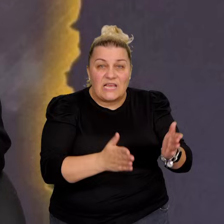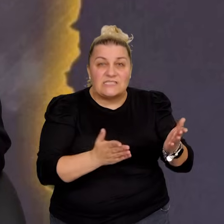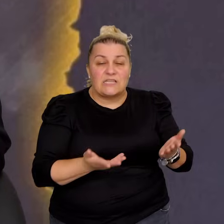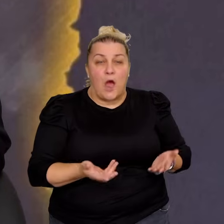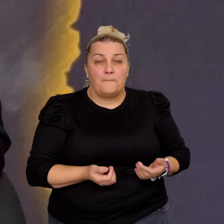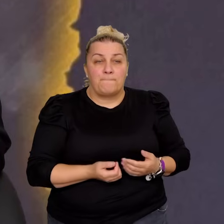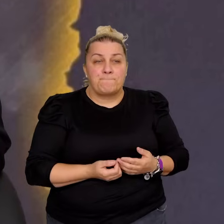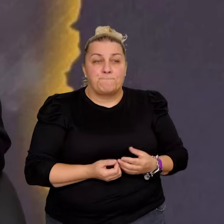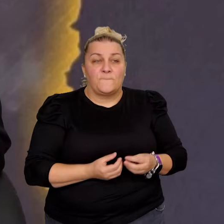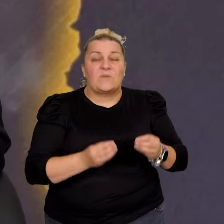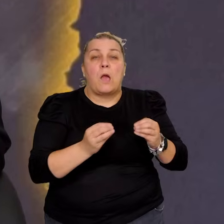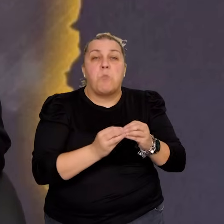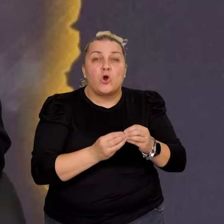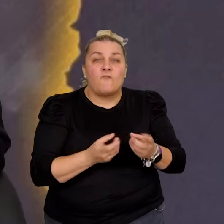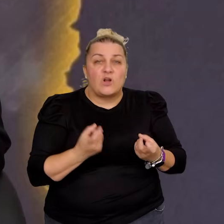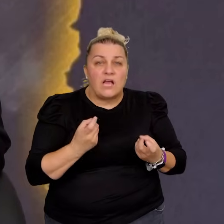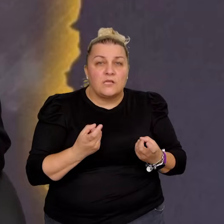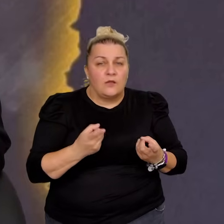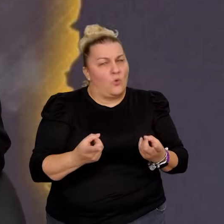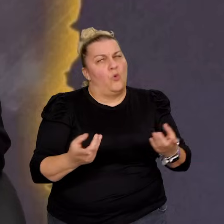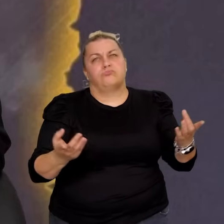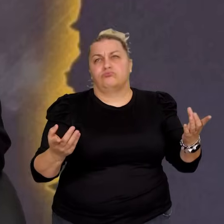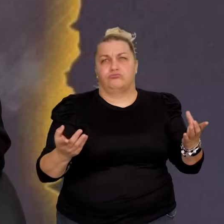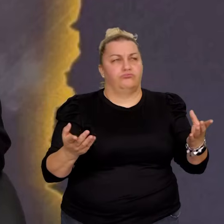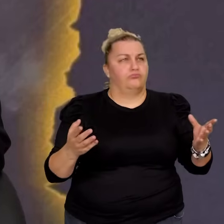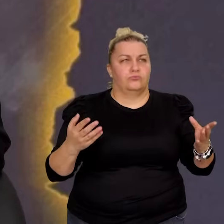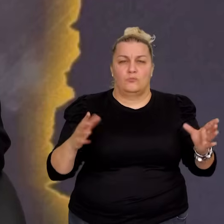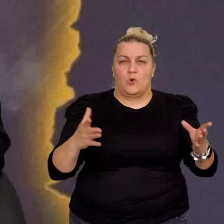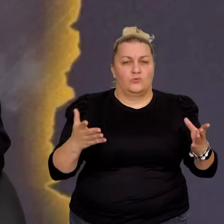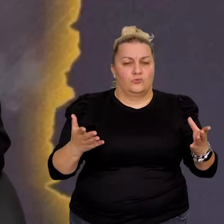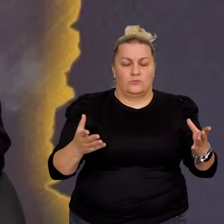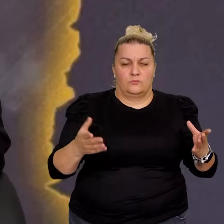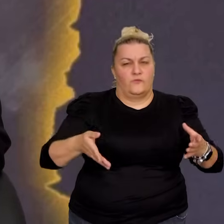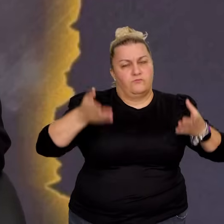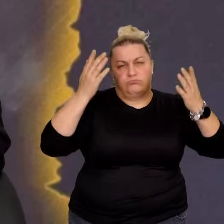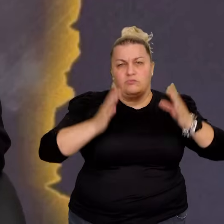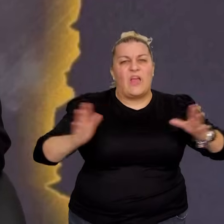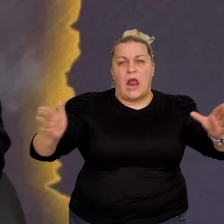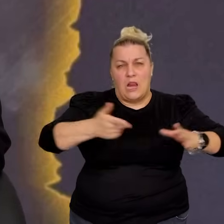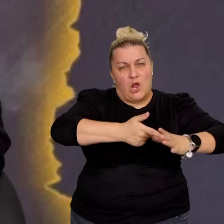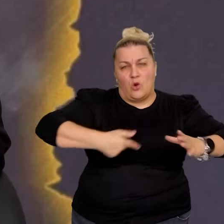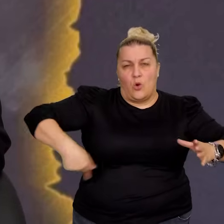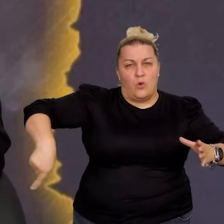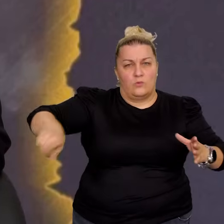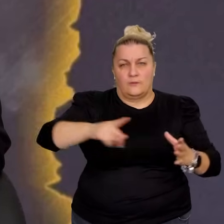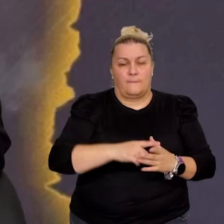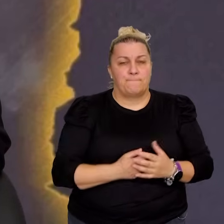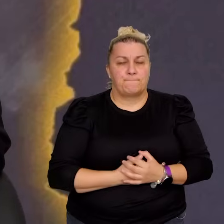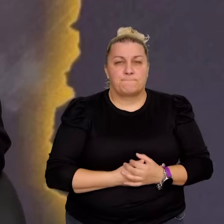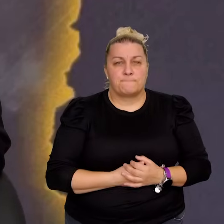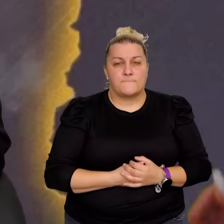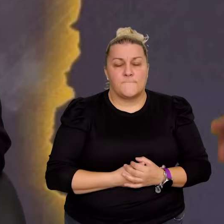cestu, Borovo naselje, velik je tu, možda deseci kilometara, sigurno da je